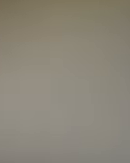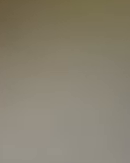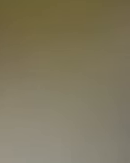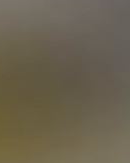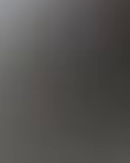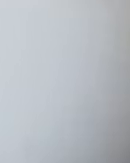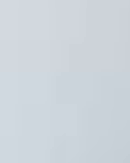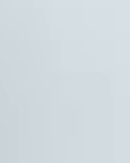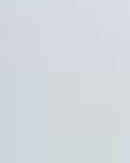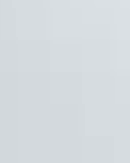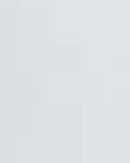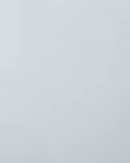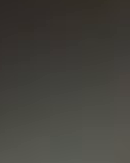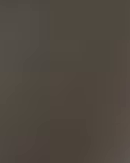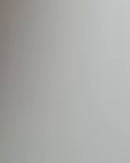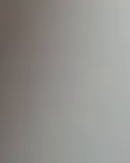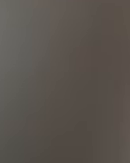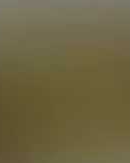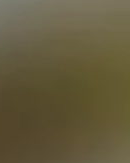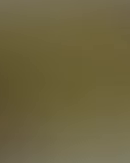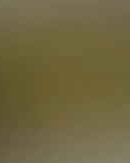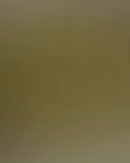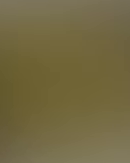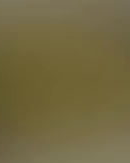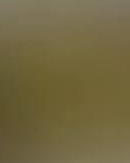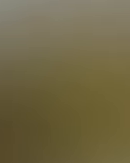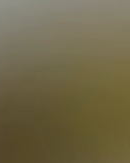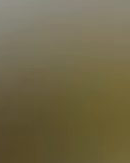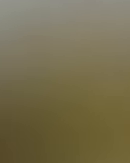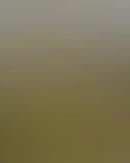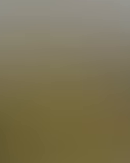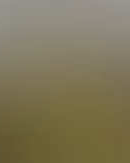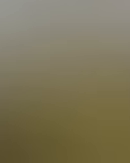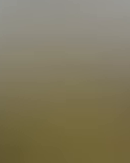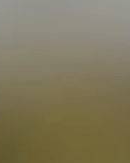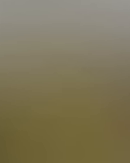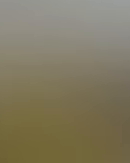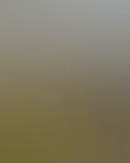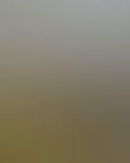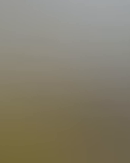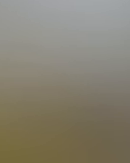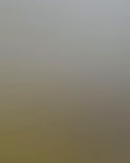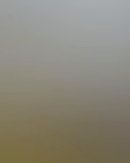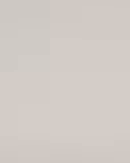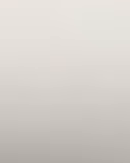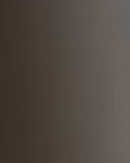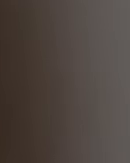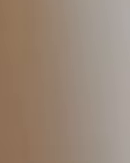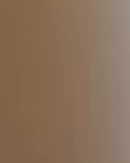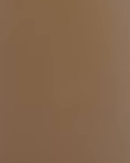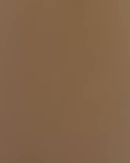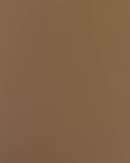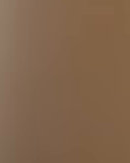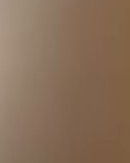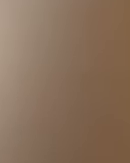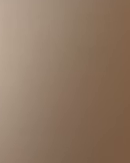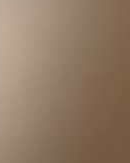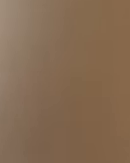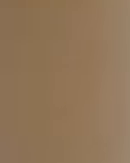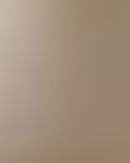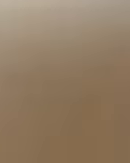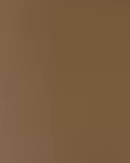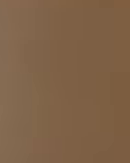Rp50.900 per porsi dengan total anggaran Rp30,8 miliar. Sementara harga snack per kotak Rp18.900 dengan